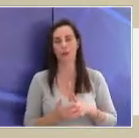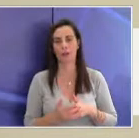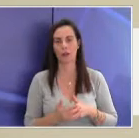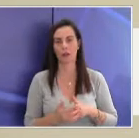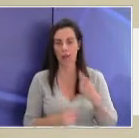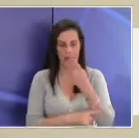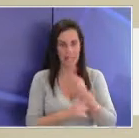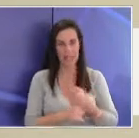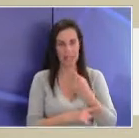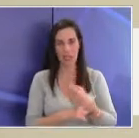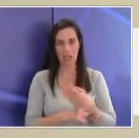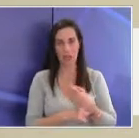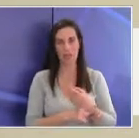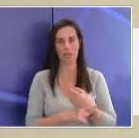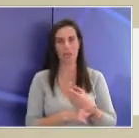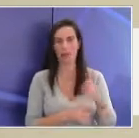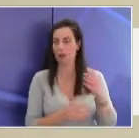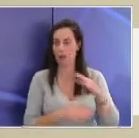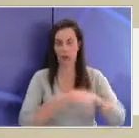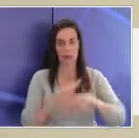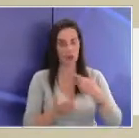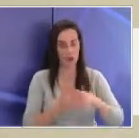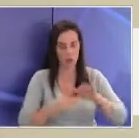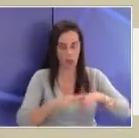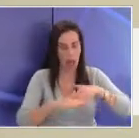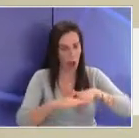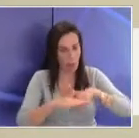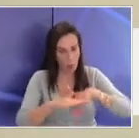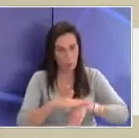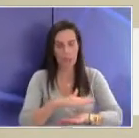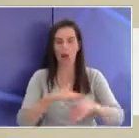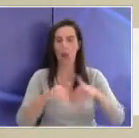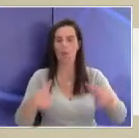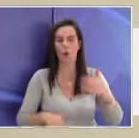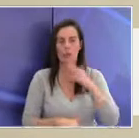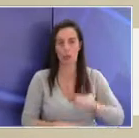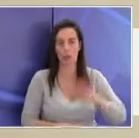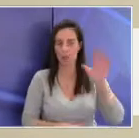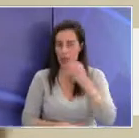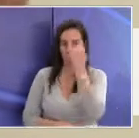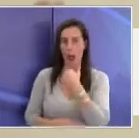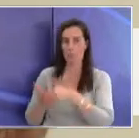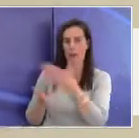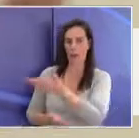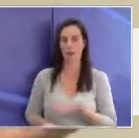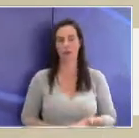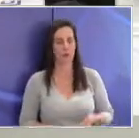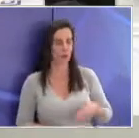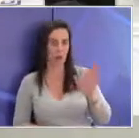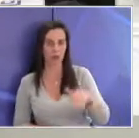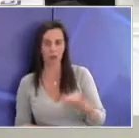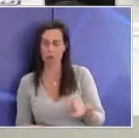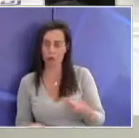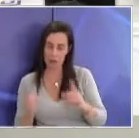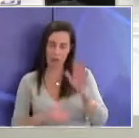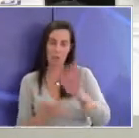בידיו לטילי שיעות, ימשיך אולי לחפור מנהרות מתחת גבול שלנו, וגם חמאס. זה אולי היה נכון גם בנובמבר